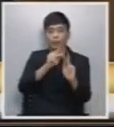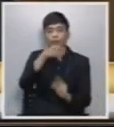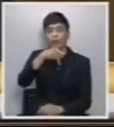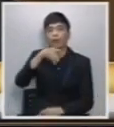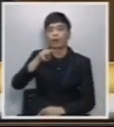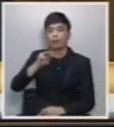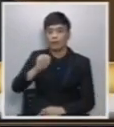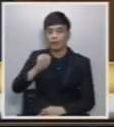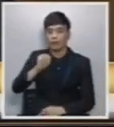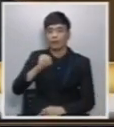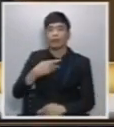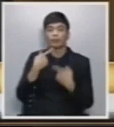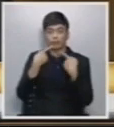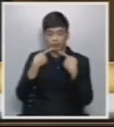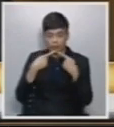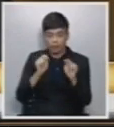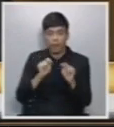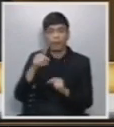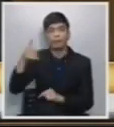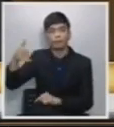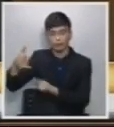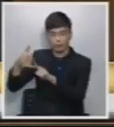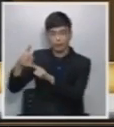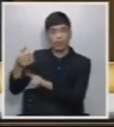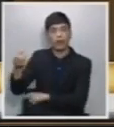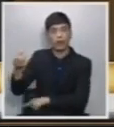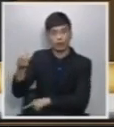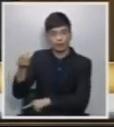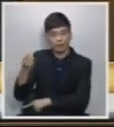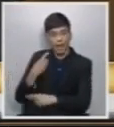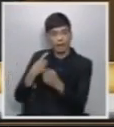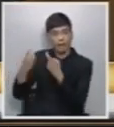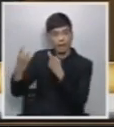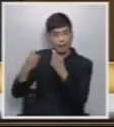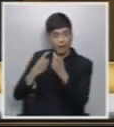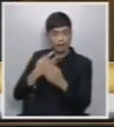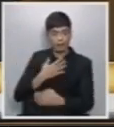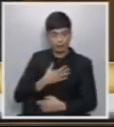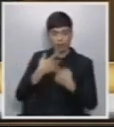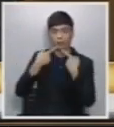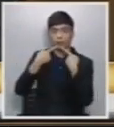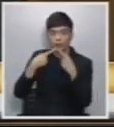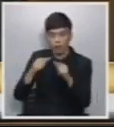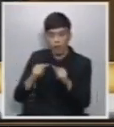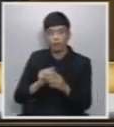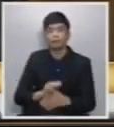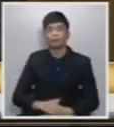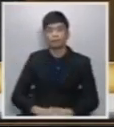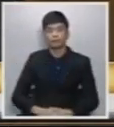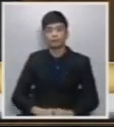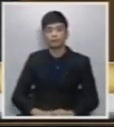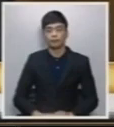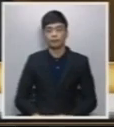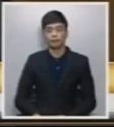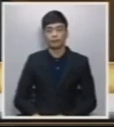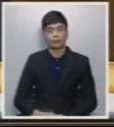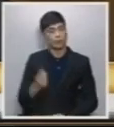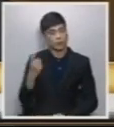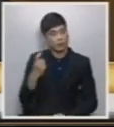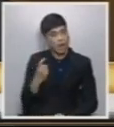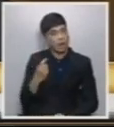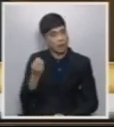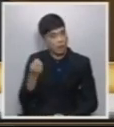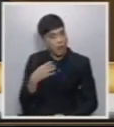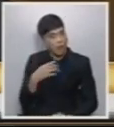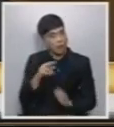ษย์ขอตอบกระทู้ท่านประเดิมชัยบุญช่วยเหลือดังนี้นะครับคําถามของท่านว่านโยบาย